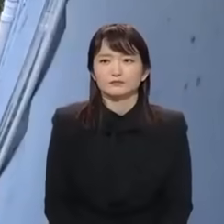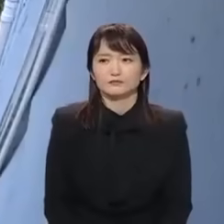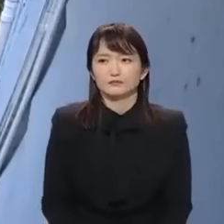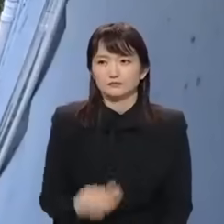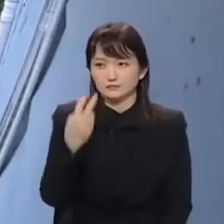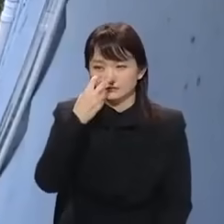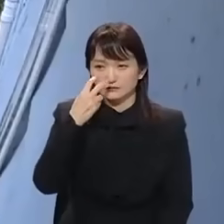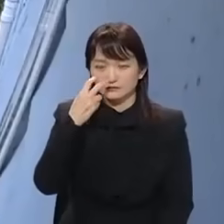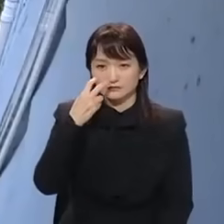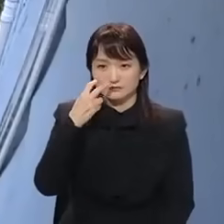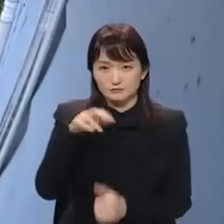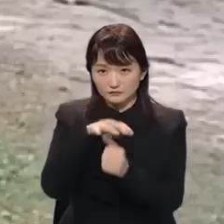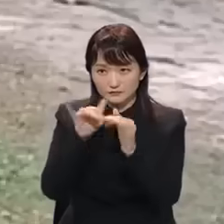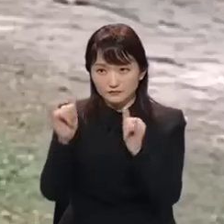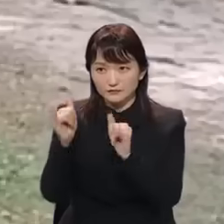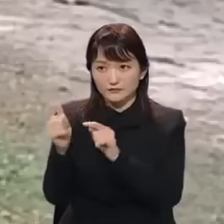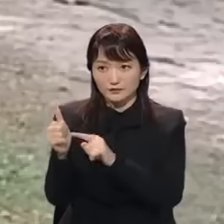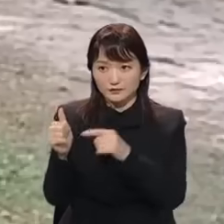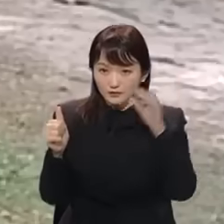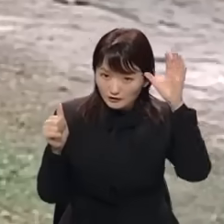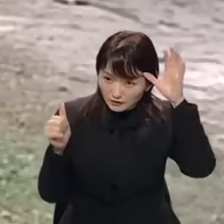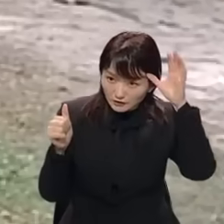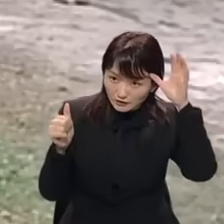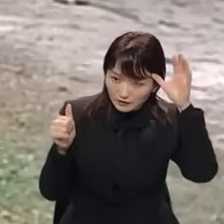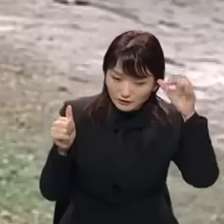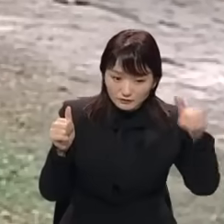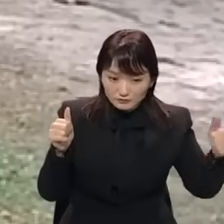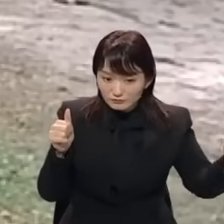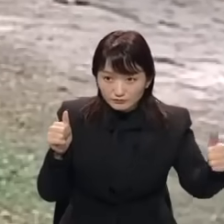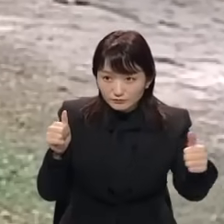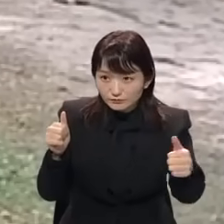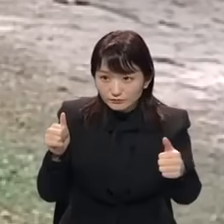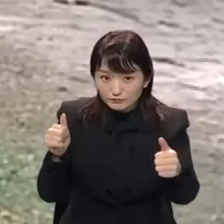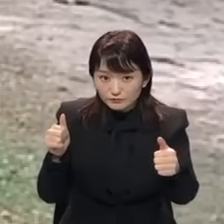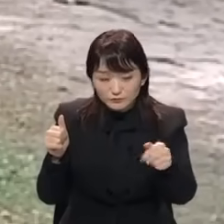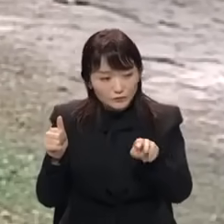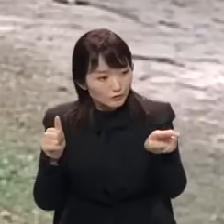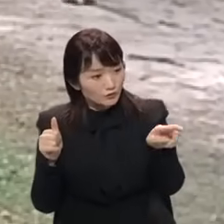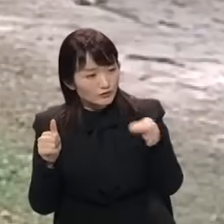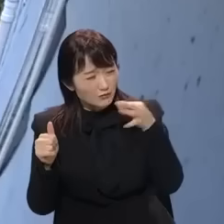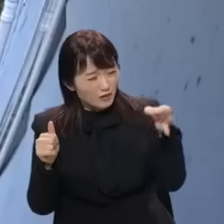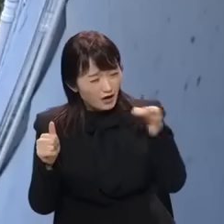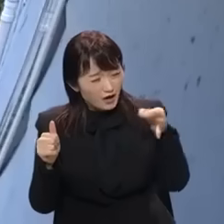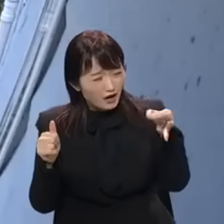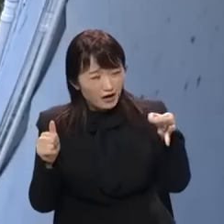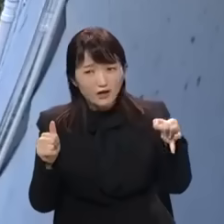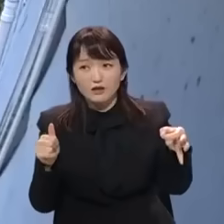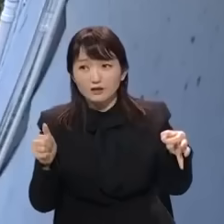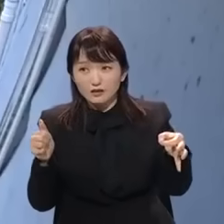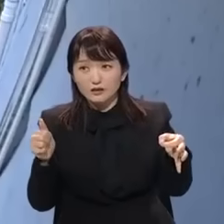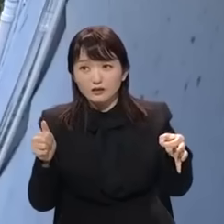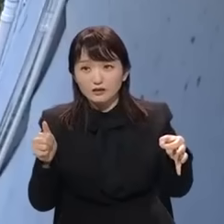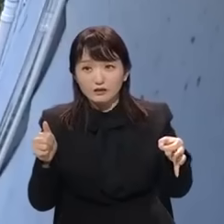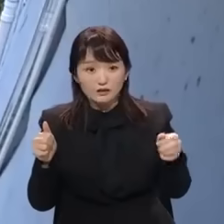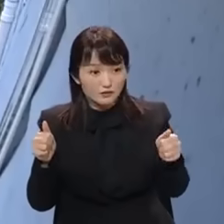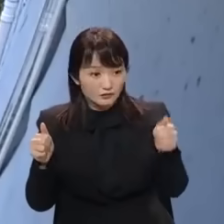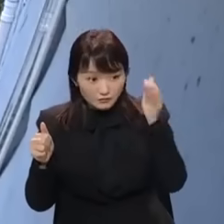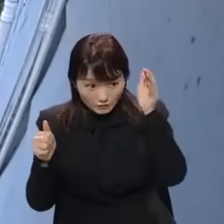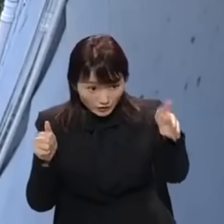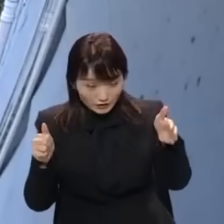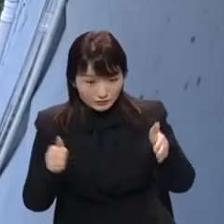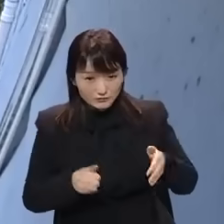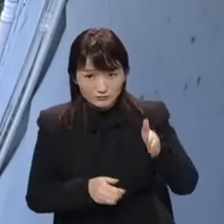보호자와 함께 뒷마당에 나온 강아지가 어딘가를 보더니 크게 짖습니다. 그리고 곧바로 그곳을 향해 저렇게